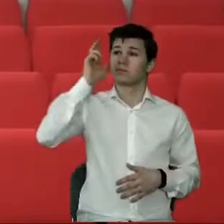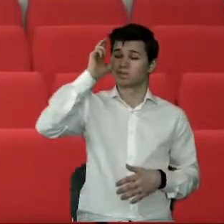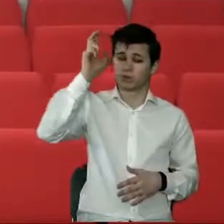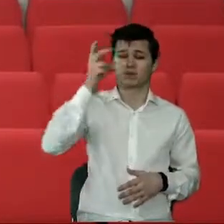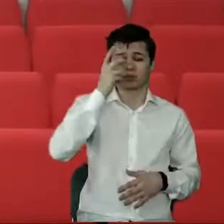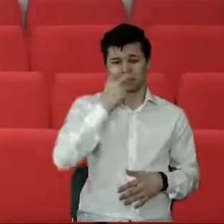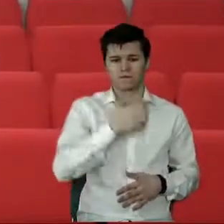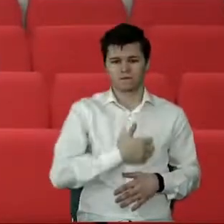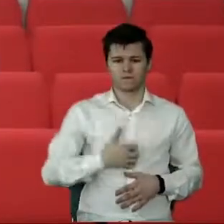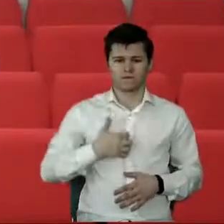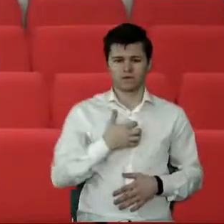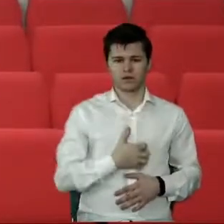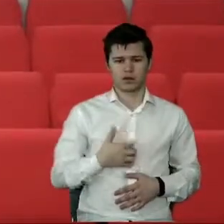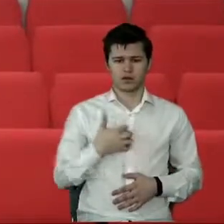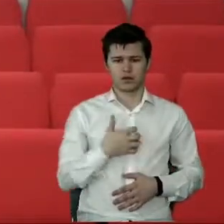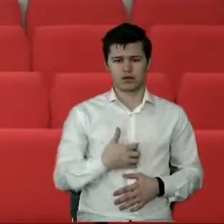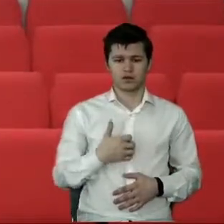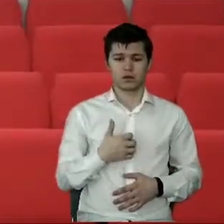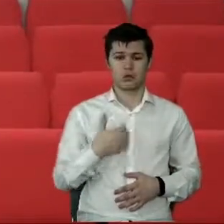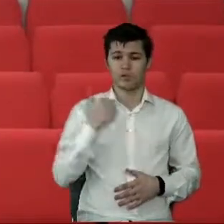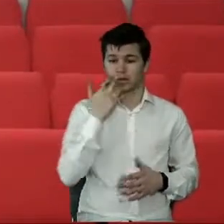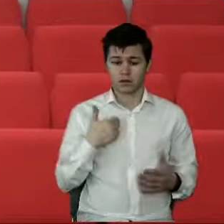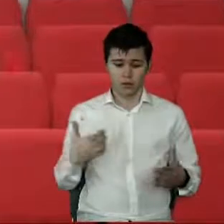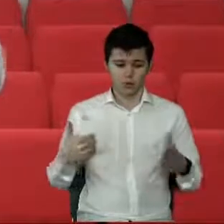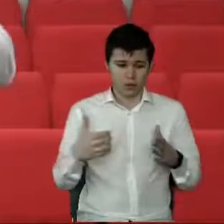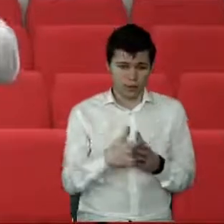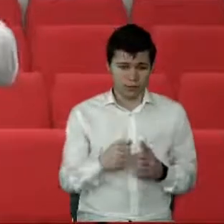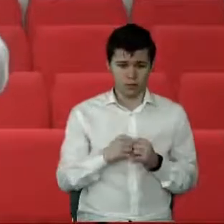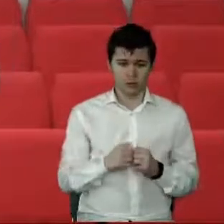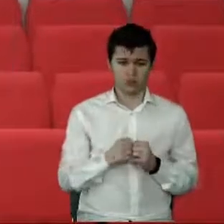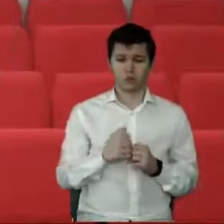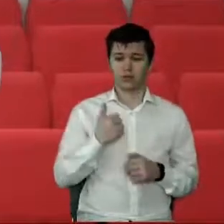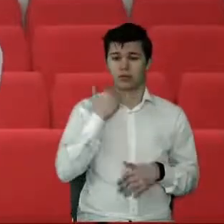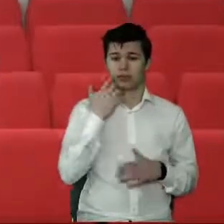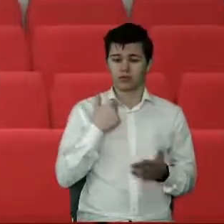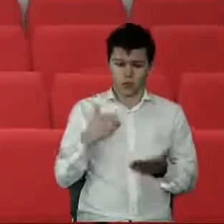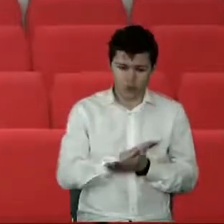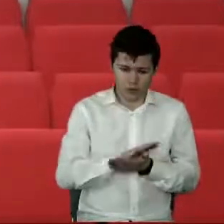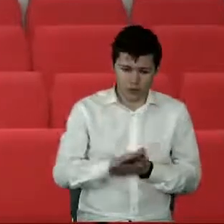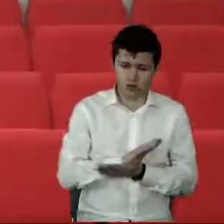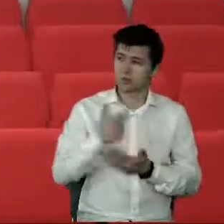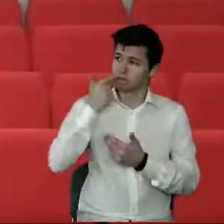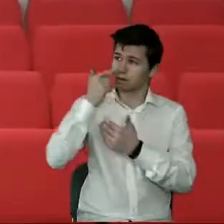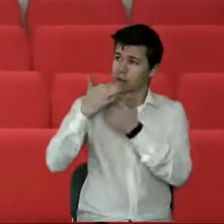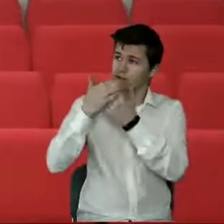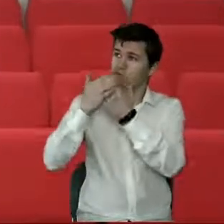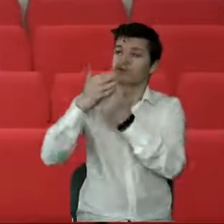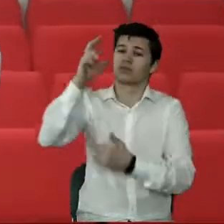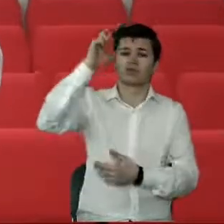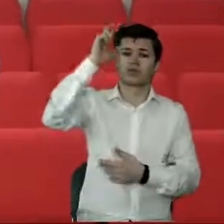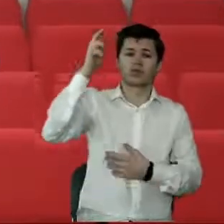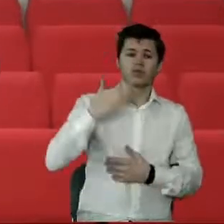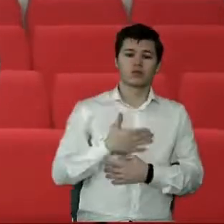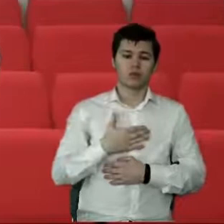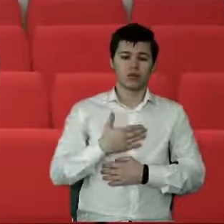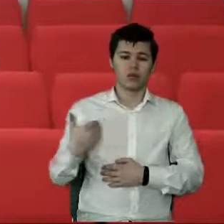перед Господом. Особенно, когда мы объединяемся воедино. Особенно, когда мы очищаемся, приближаемся к Господу. И наше